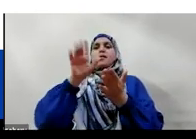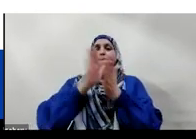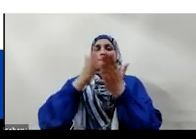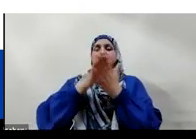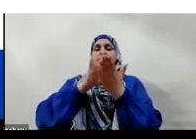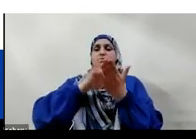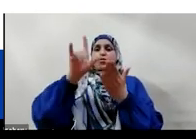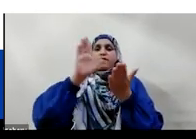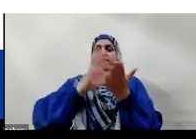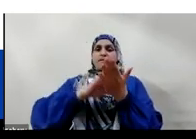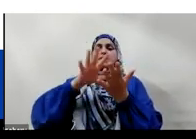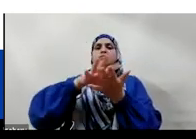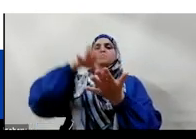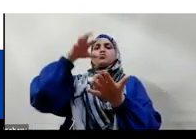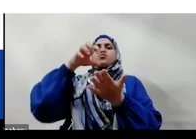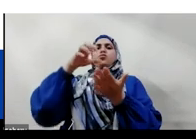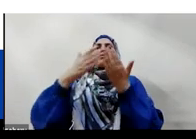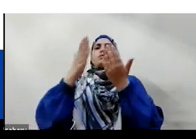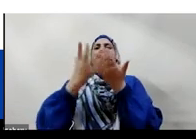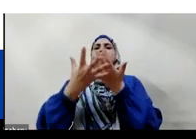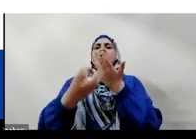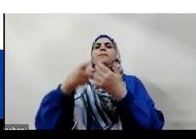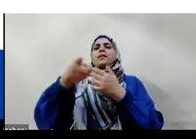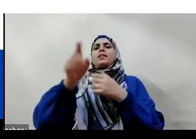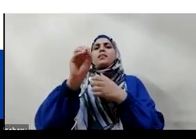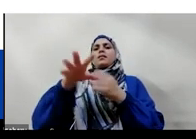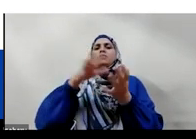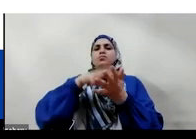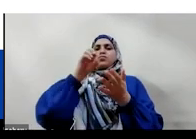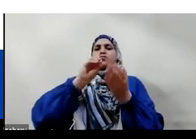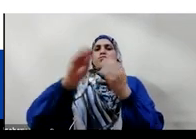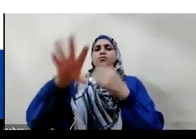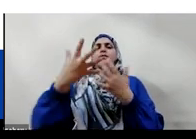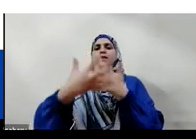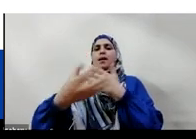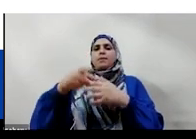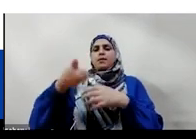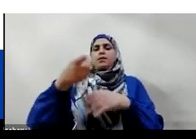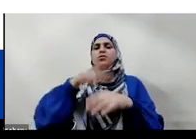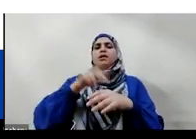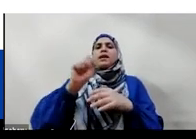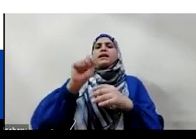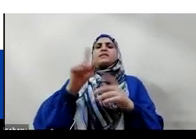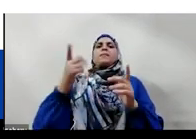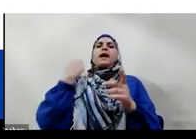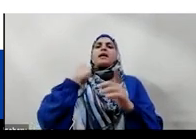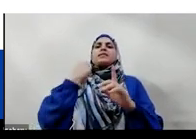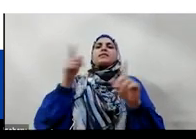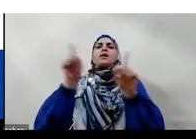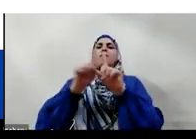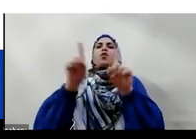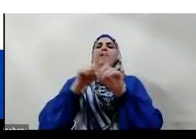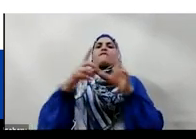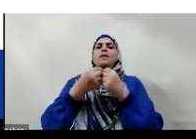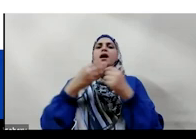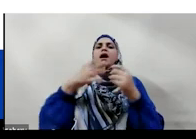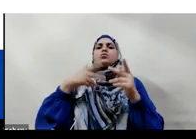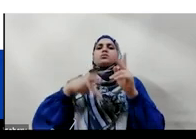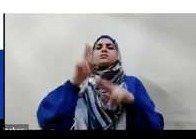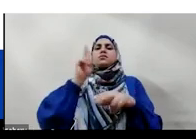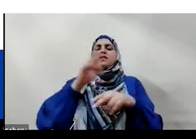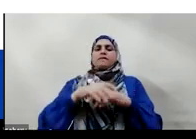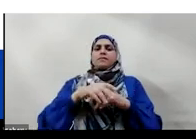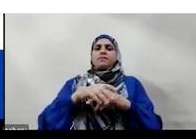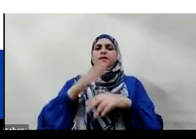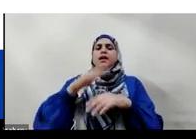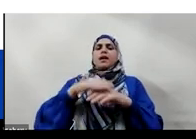valid، بتعملوا له upload في هذه الجزئية، وبتكتبوا عدد المرافقين اللي حضراتكم عايزين تاخدوهم معاكم في على